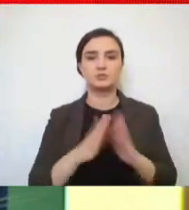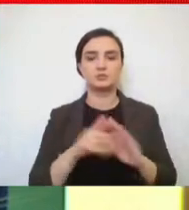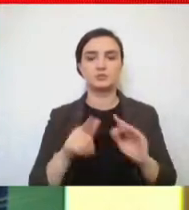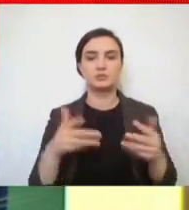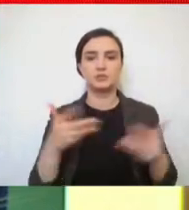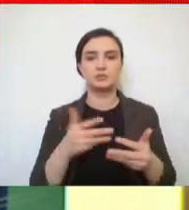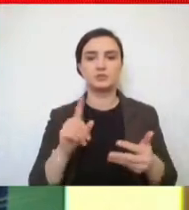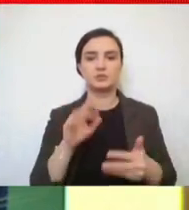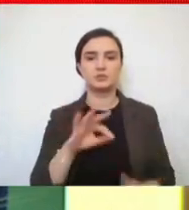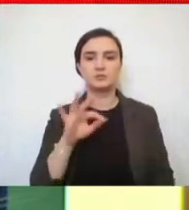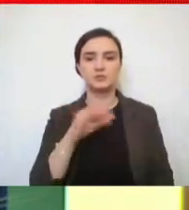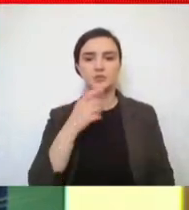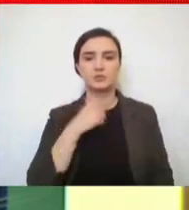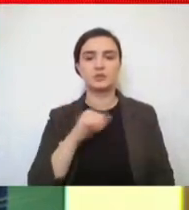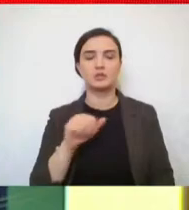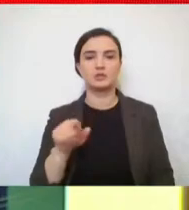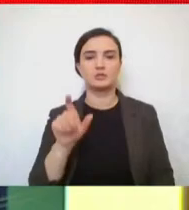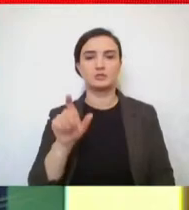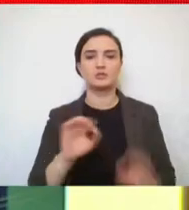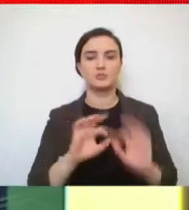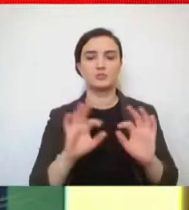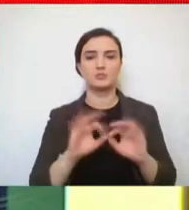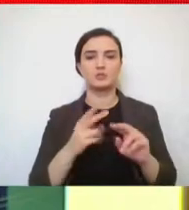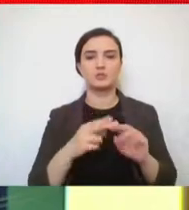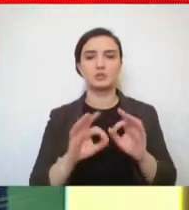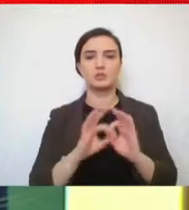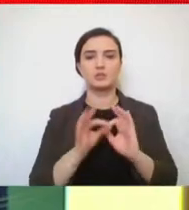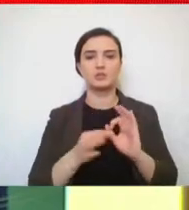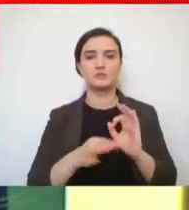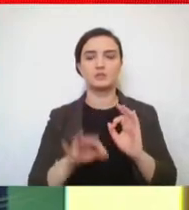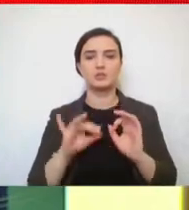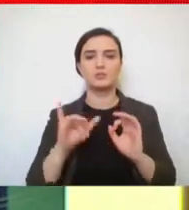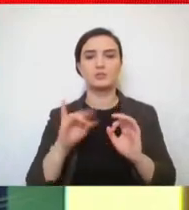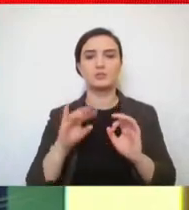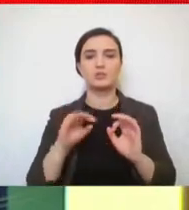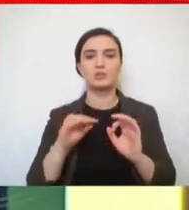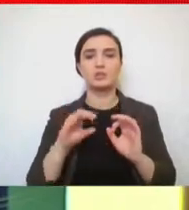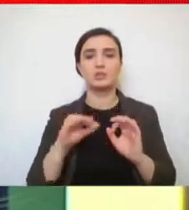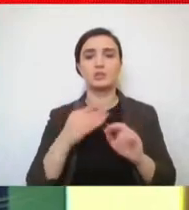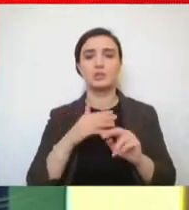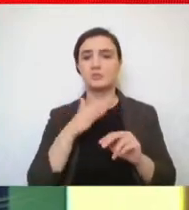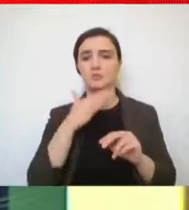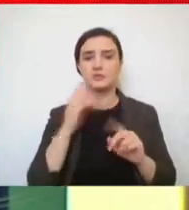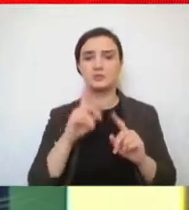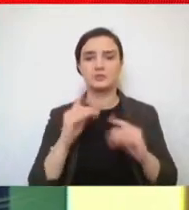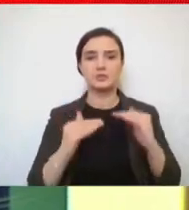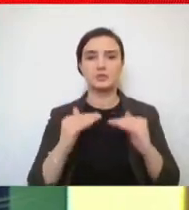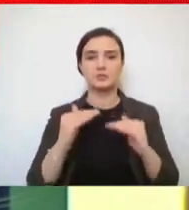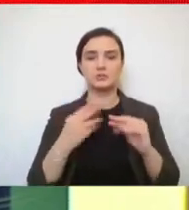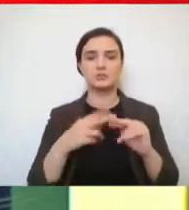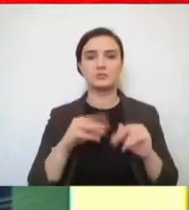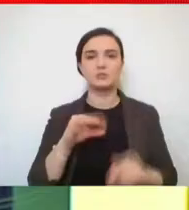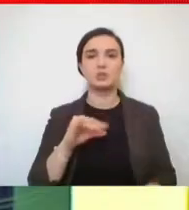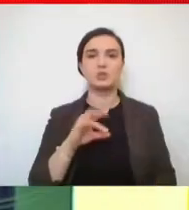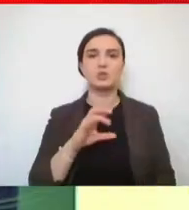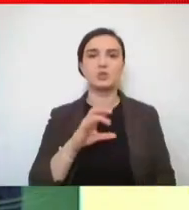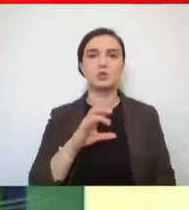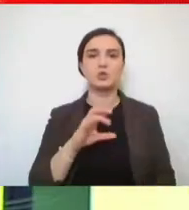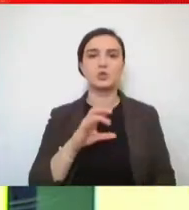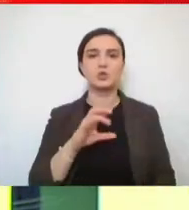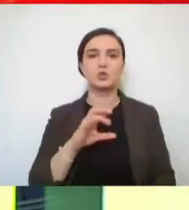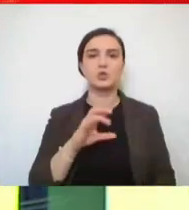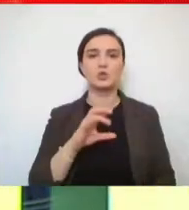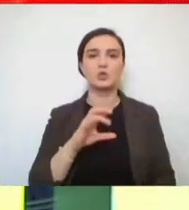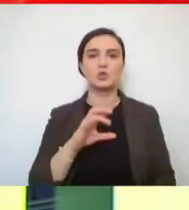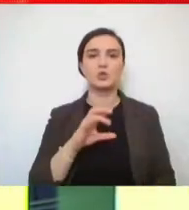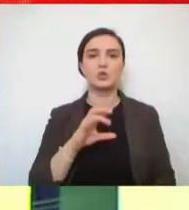არჩილი საუბრობდა, ნაწლავის იმუნიტეტით ძალიან ბევრი რამ ნეიტრალდება იმ მიკრობიომის და მიკრობიოტას სამსახურების, რომელიც არის